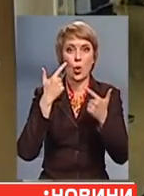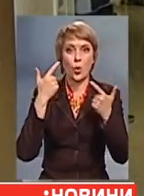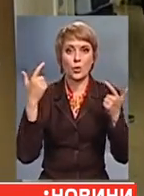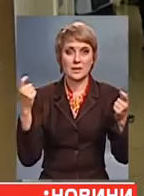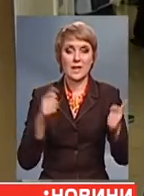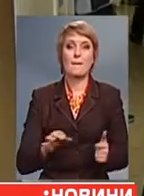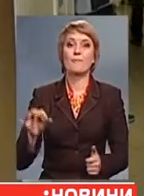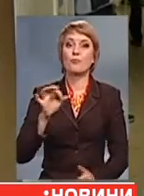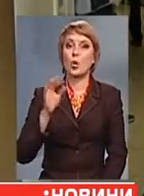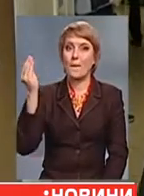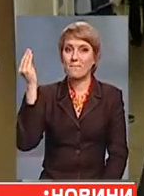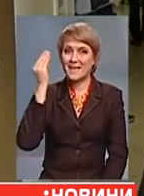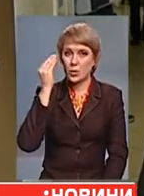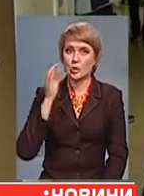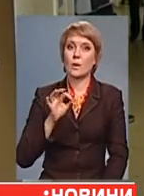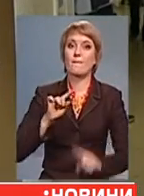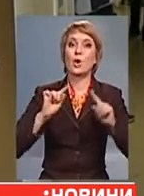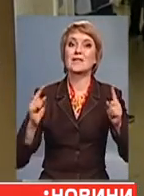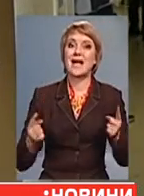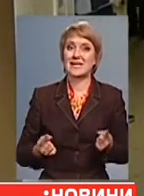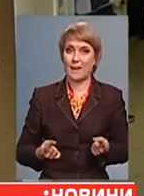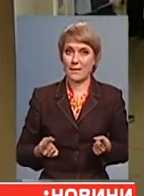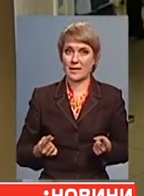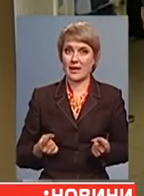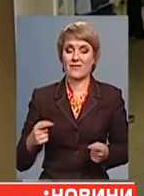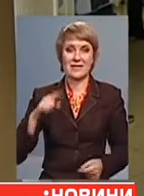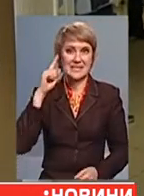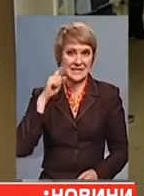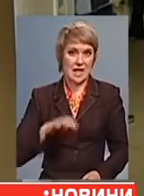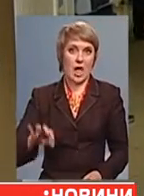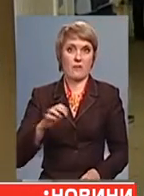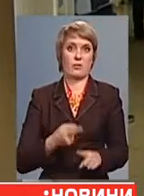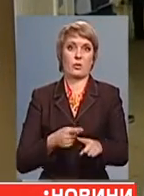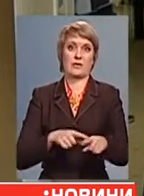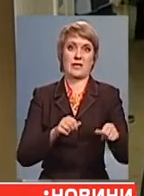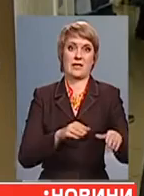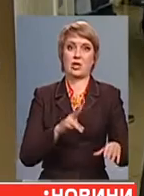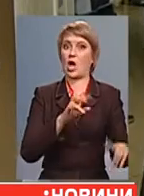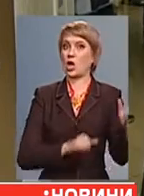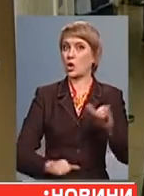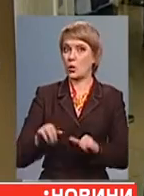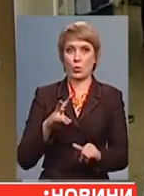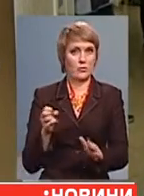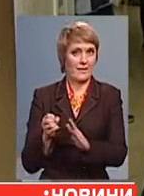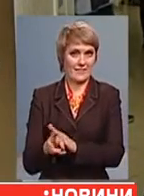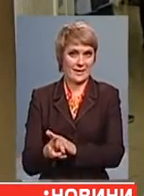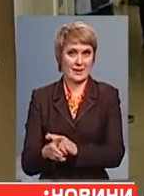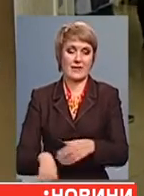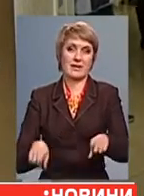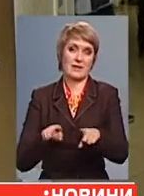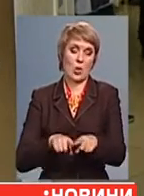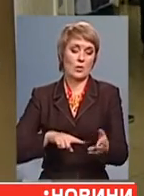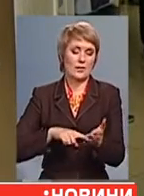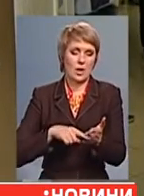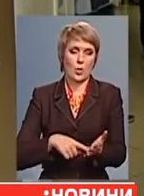оголосила про підозру, про затримання, теж він знав про це рішення. І він нікуди не втік, тож він також, знову